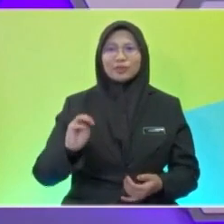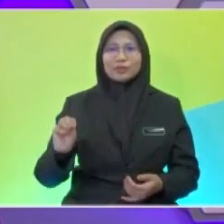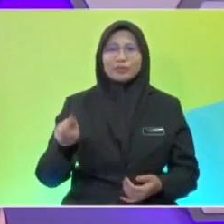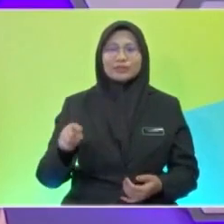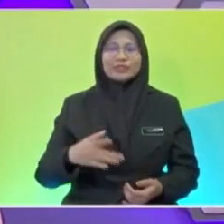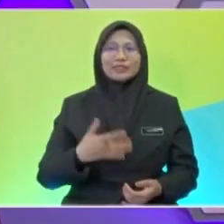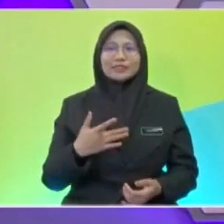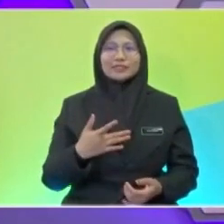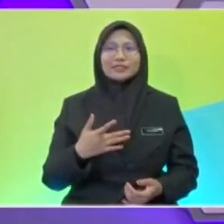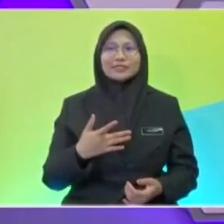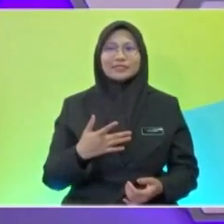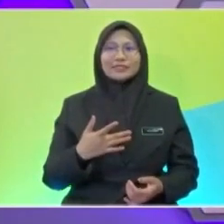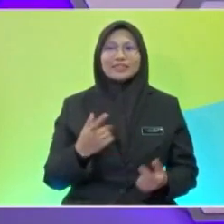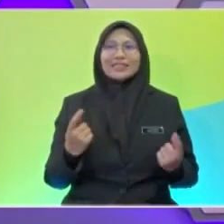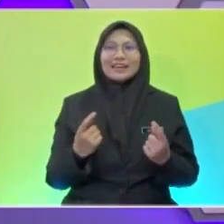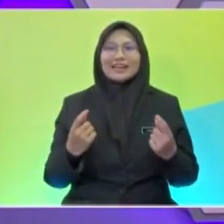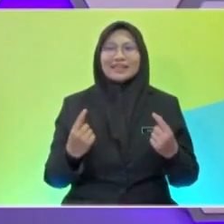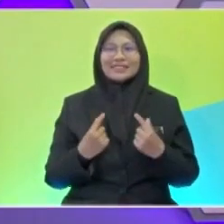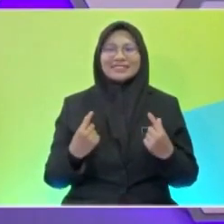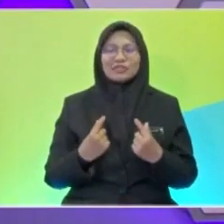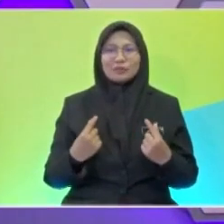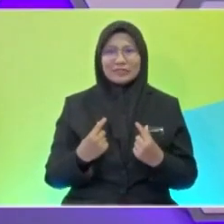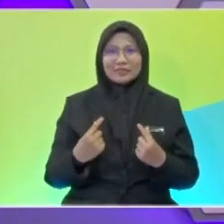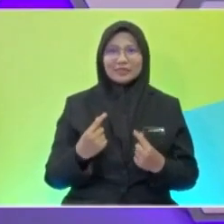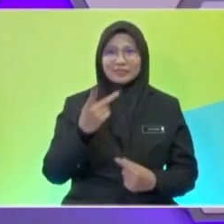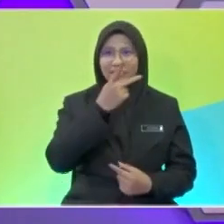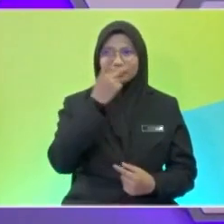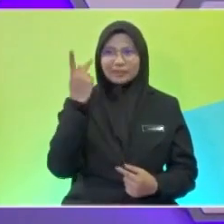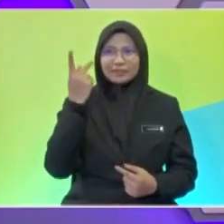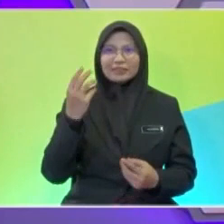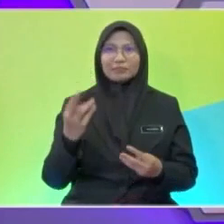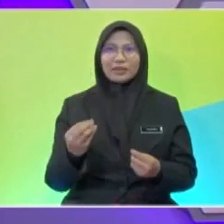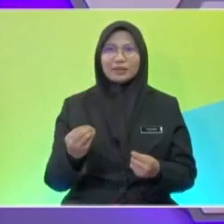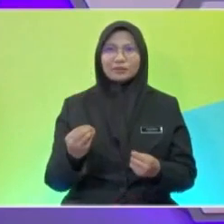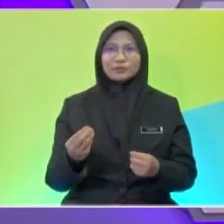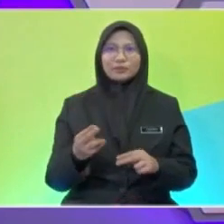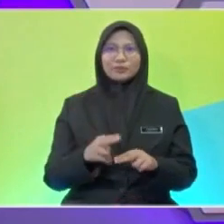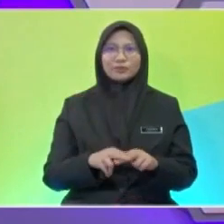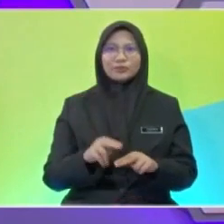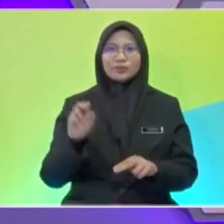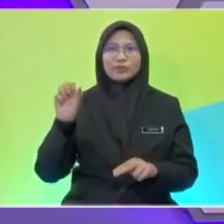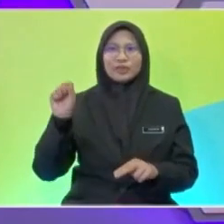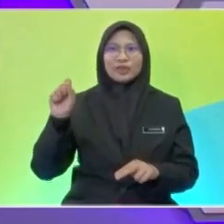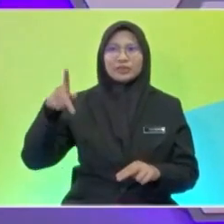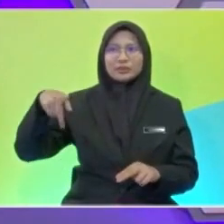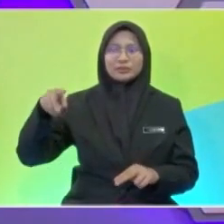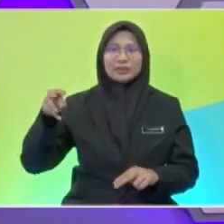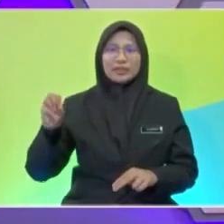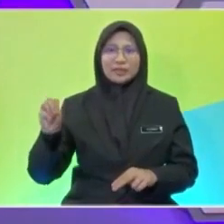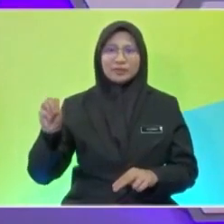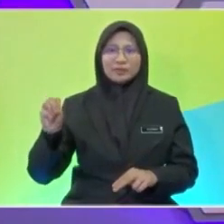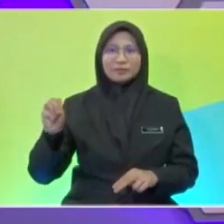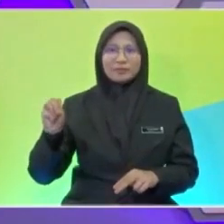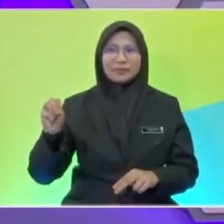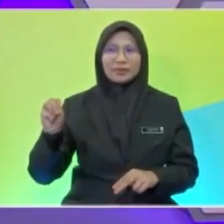Asal juga murid-muridnya calon-calon akan menjalani pemeriksaan pada tari Kramat ya tari Kramat mereka Jadi kita